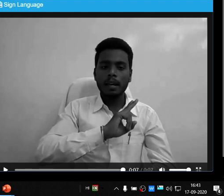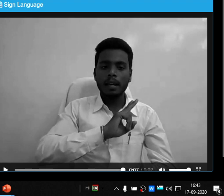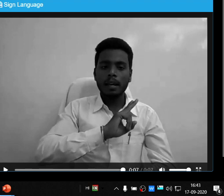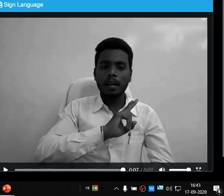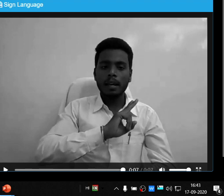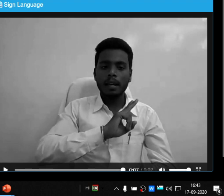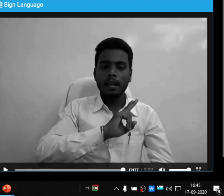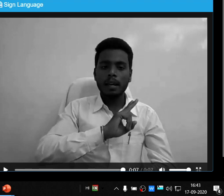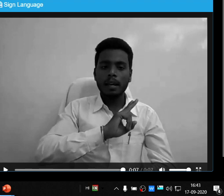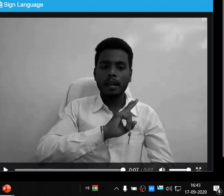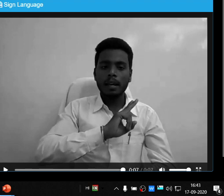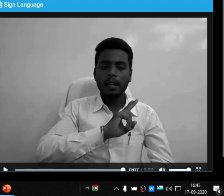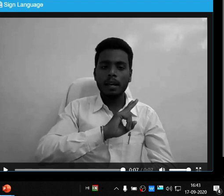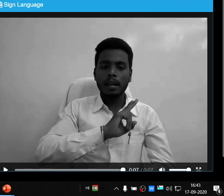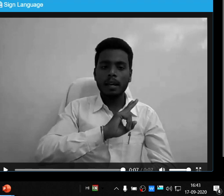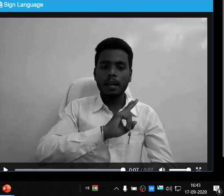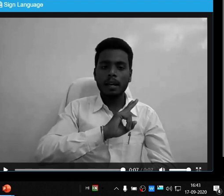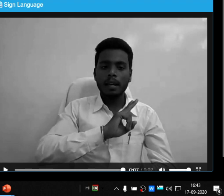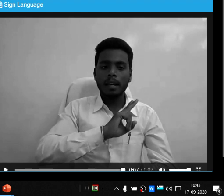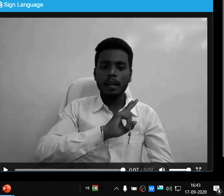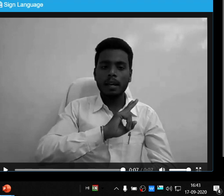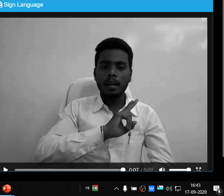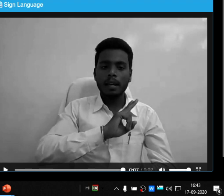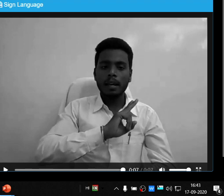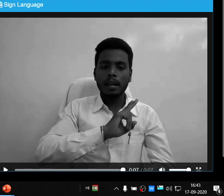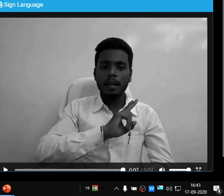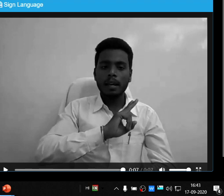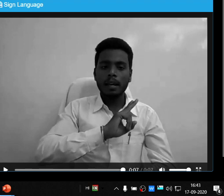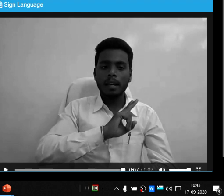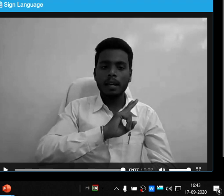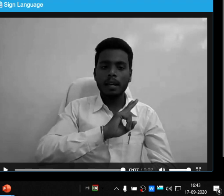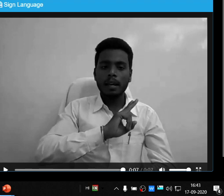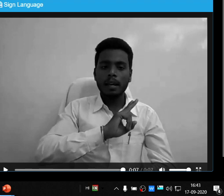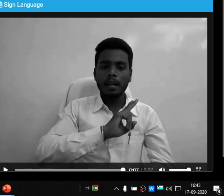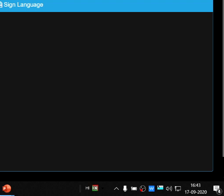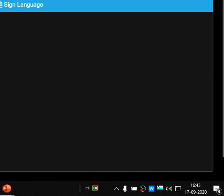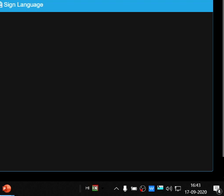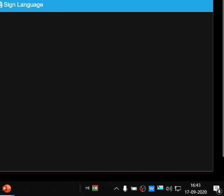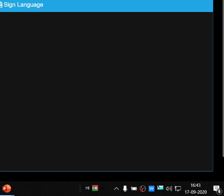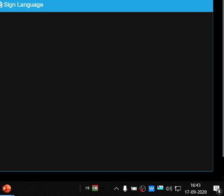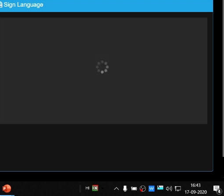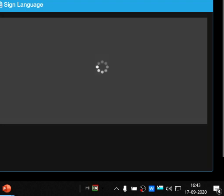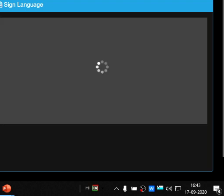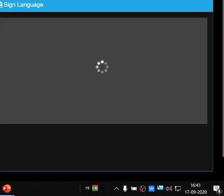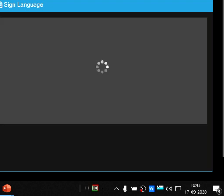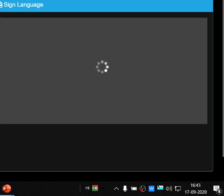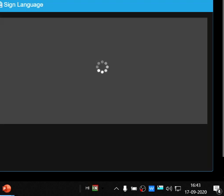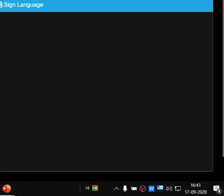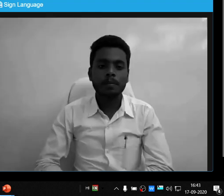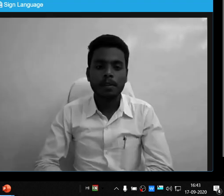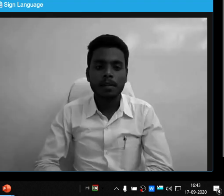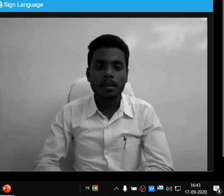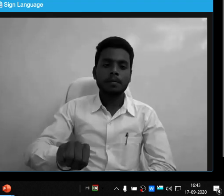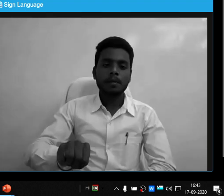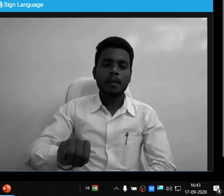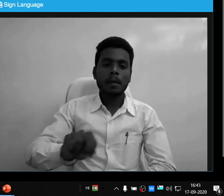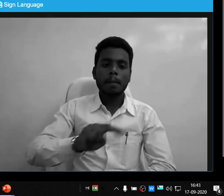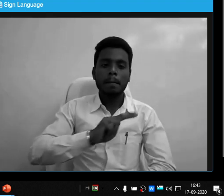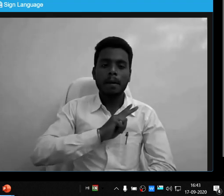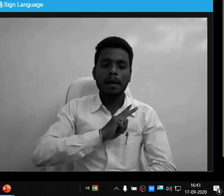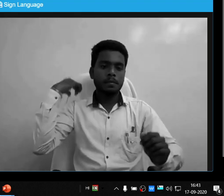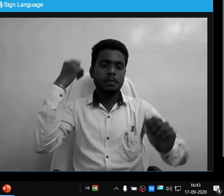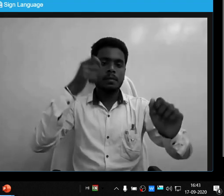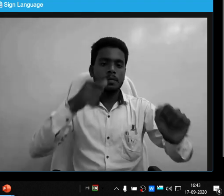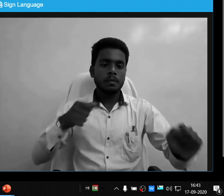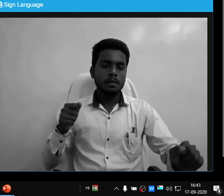देखिए इसको कन्वर्ट किया जाएगा। मैं राम का दोस्त हूँ, ये बनेगा, आप देख सकते हैं। ये बताया जाएगा